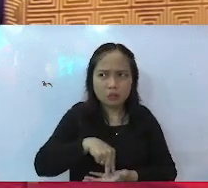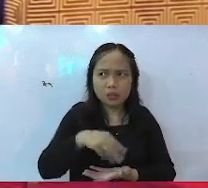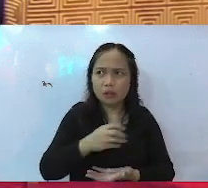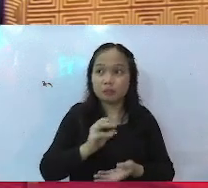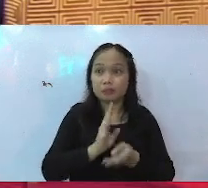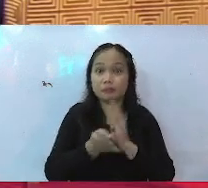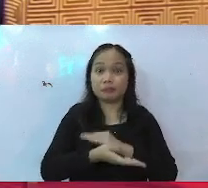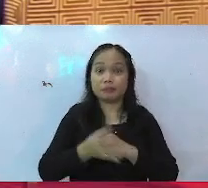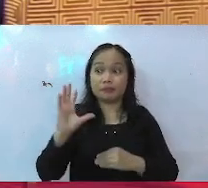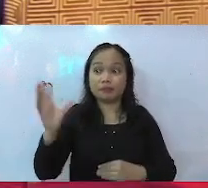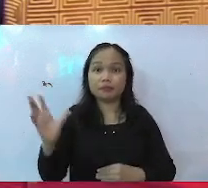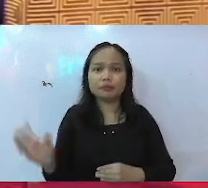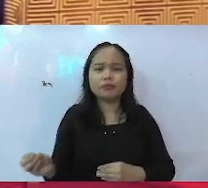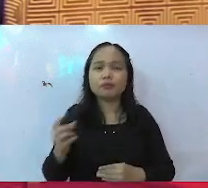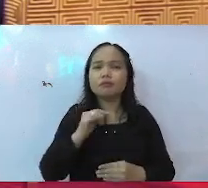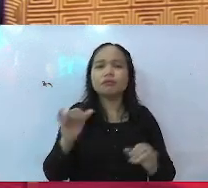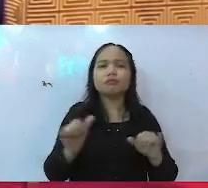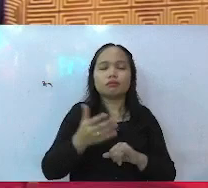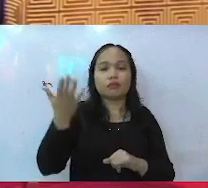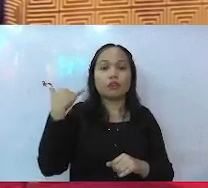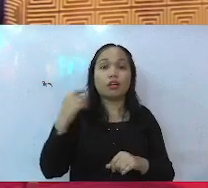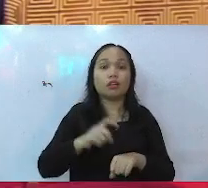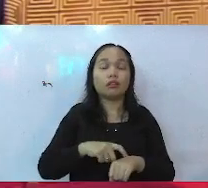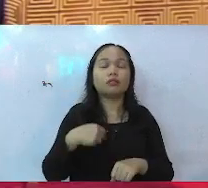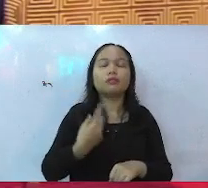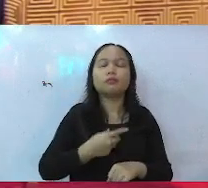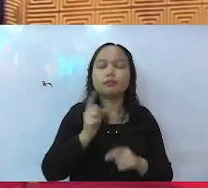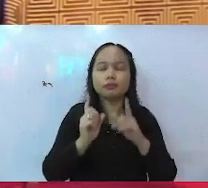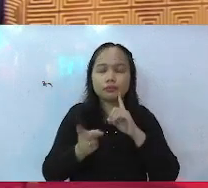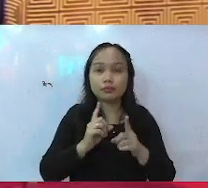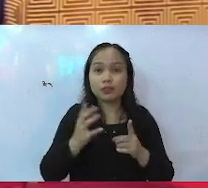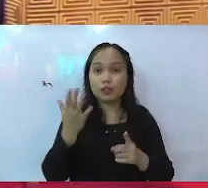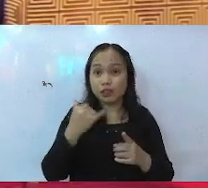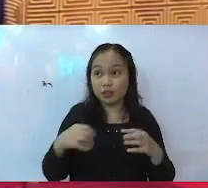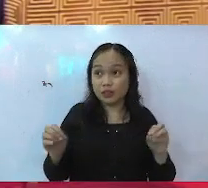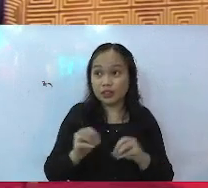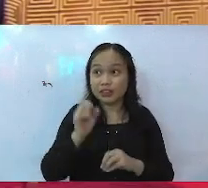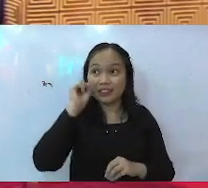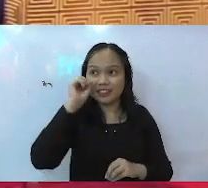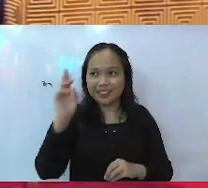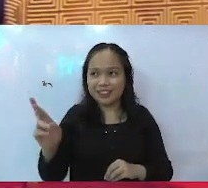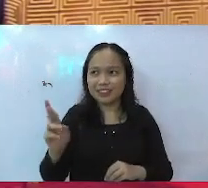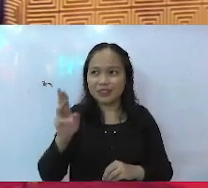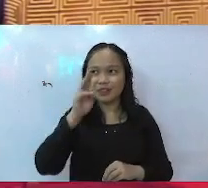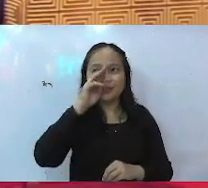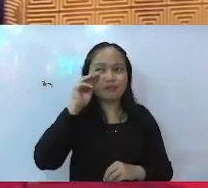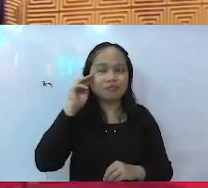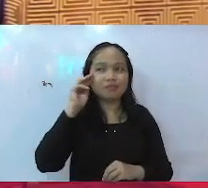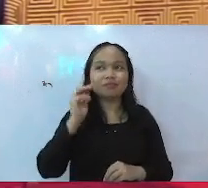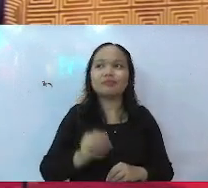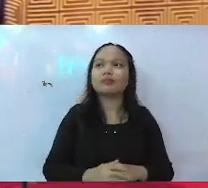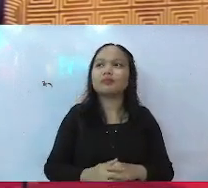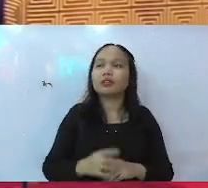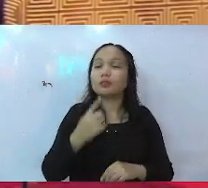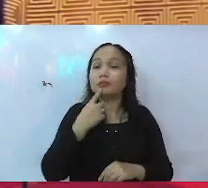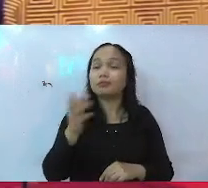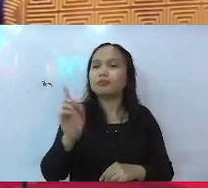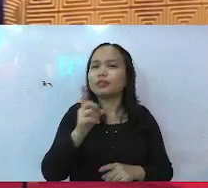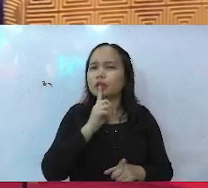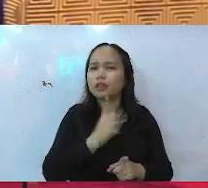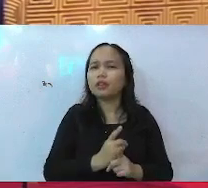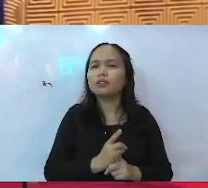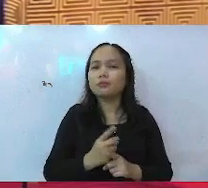ka ' ba parang last time sa pinag-usapan natin dahil wala ka sir maki stand up and stand out h Alam mo sir J dahil sa